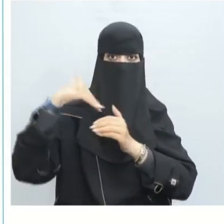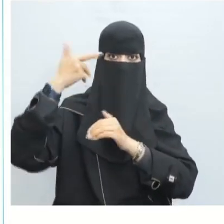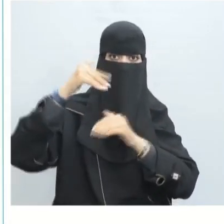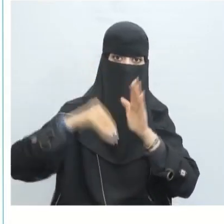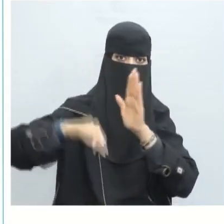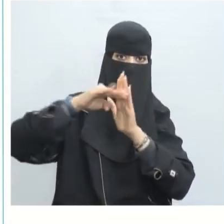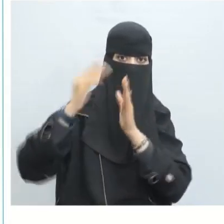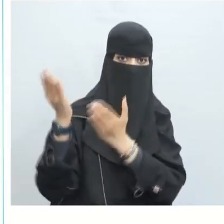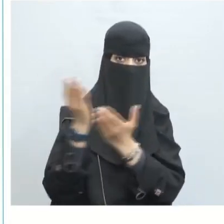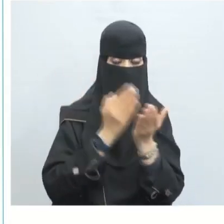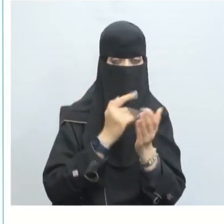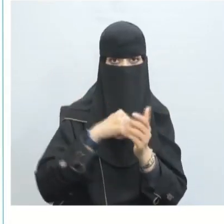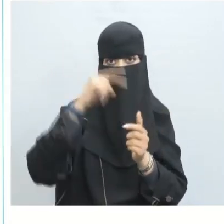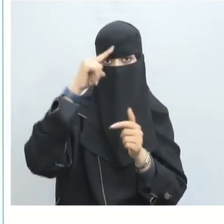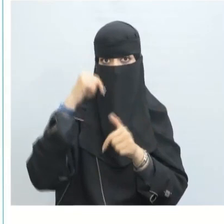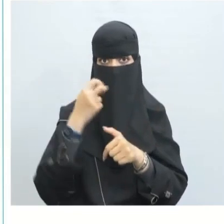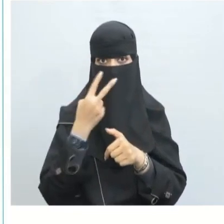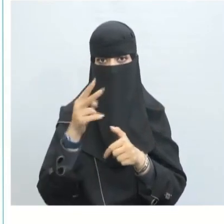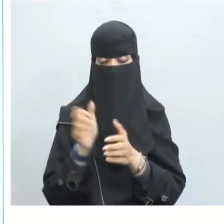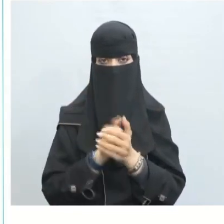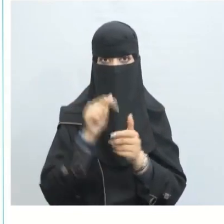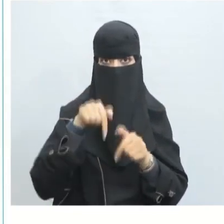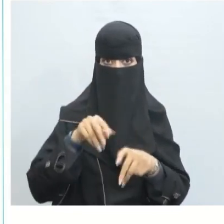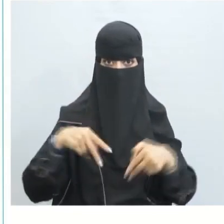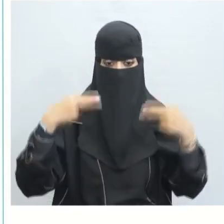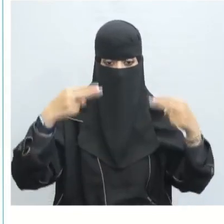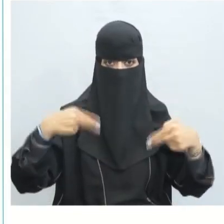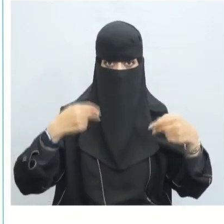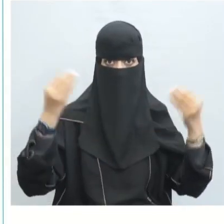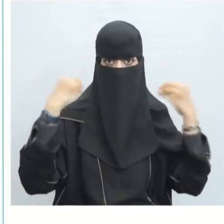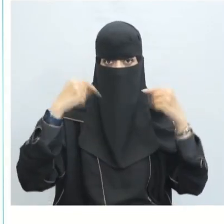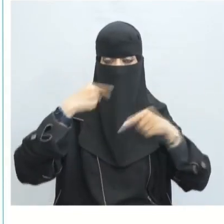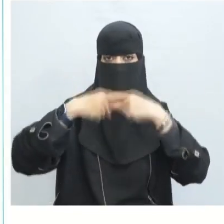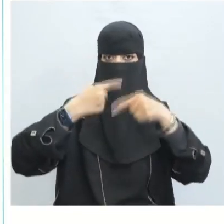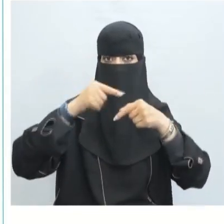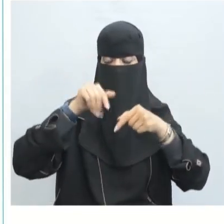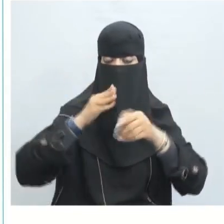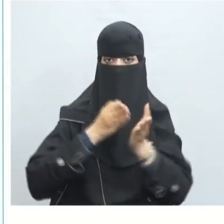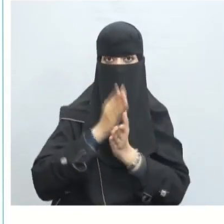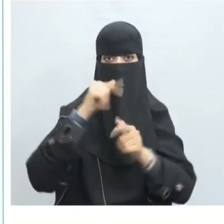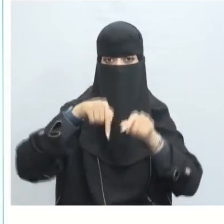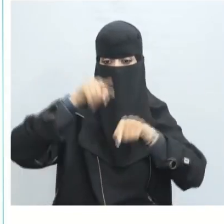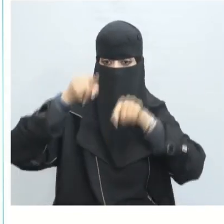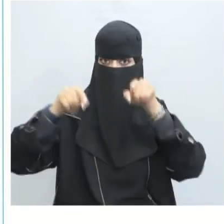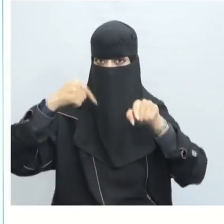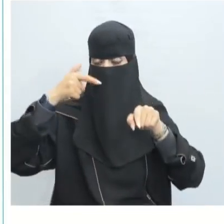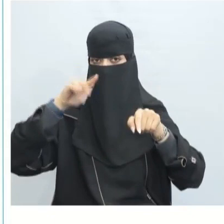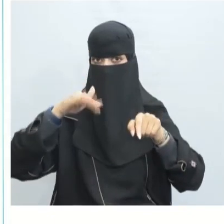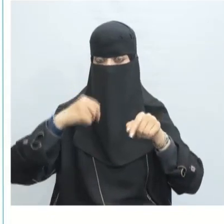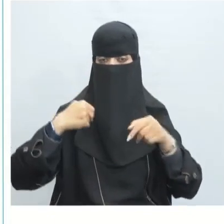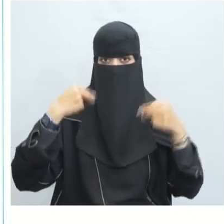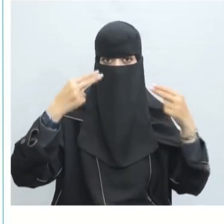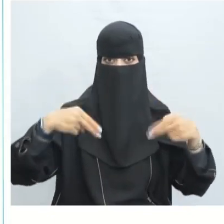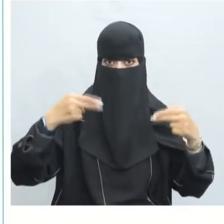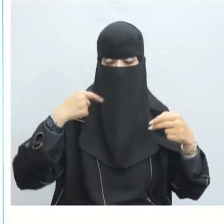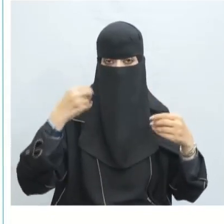الحضور فمثلا حينما نشاهد في الفعاليات الرياضيه دائما وابدا يقيسون مثلا فعاليات